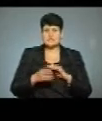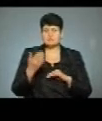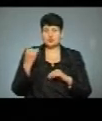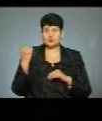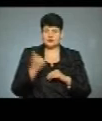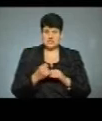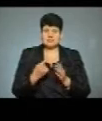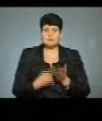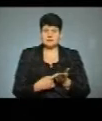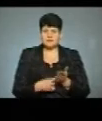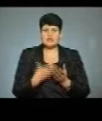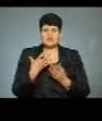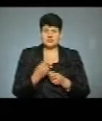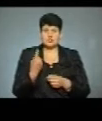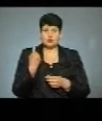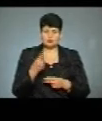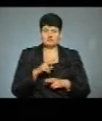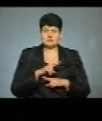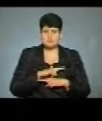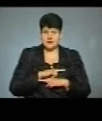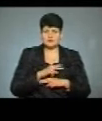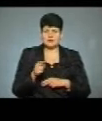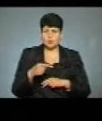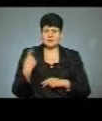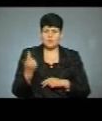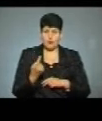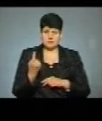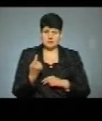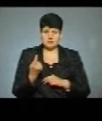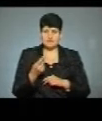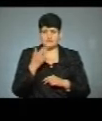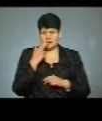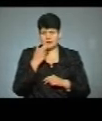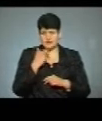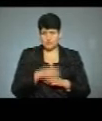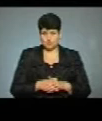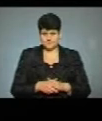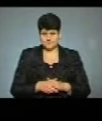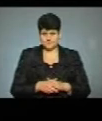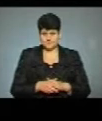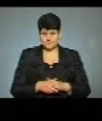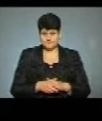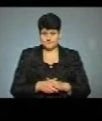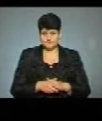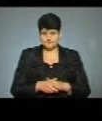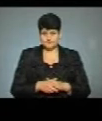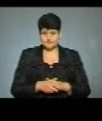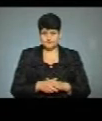ми підтвердили ще одну смерть Тернопільської області від грипу.